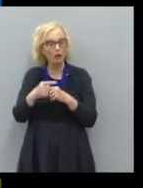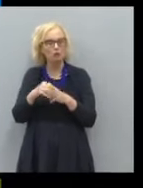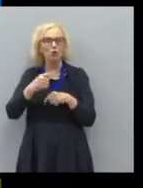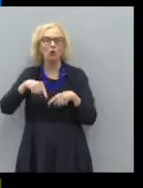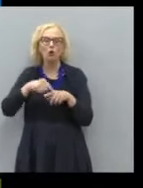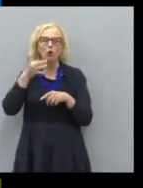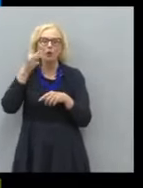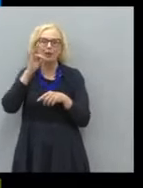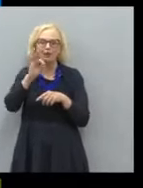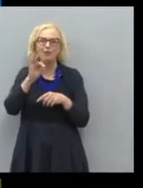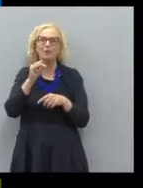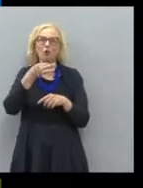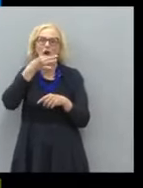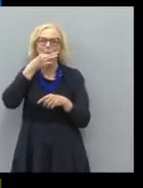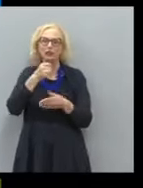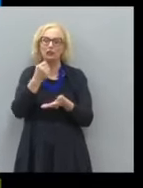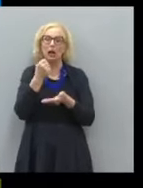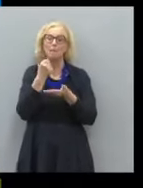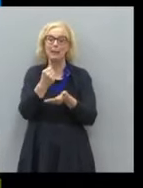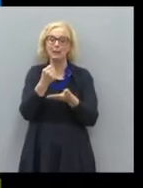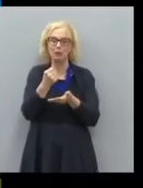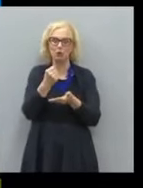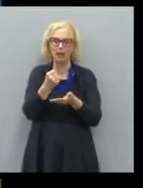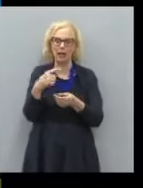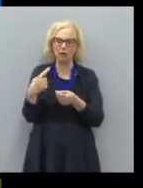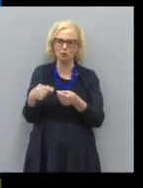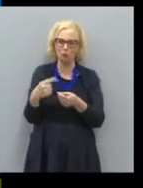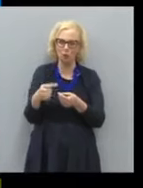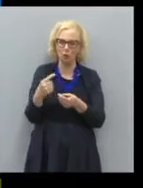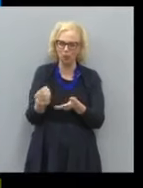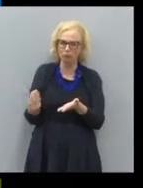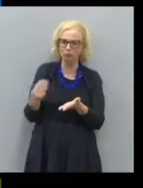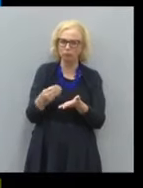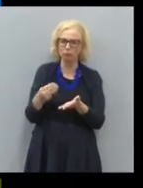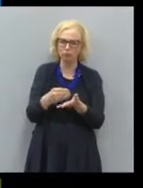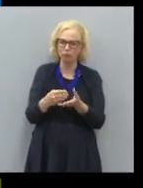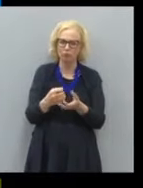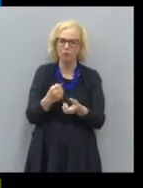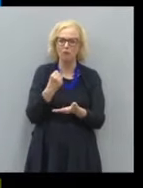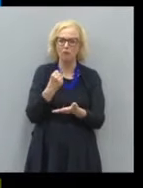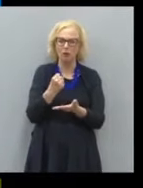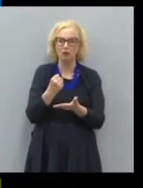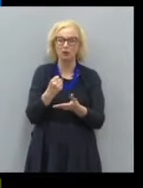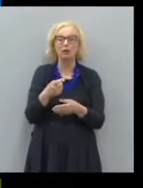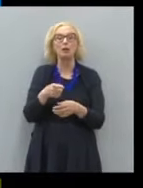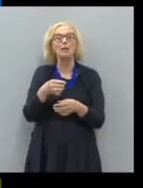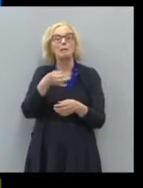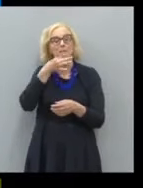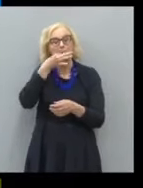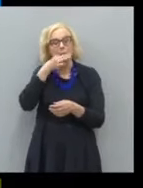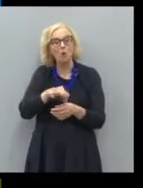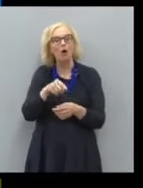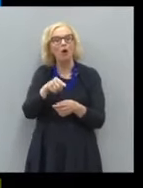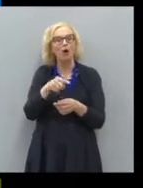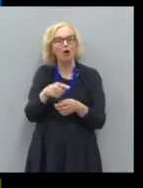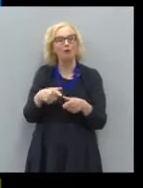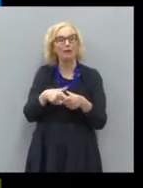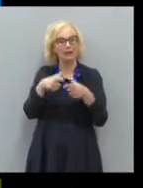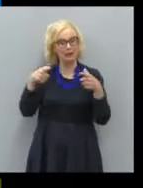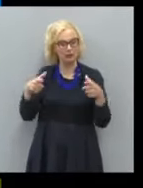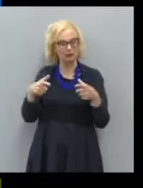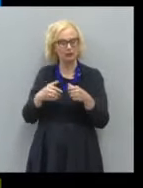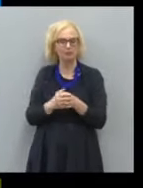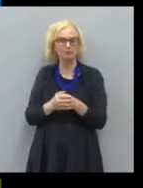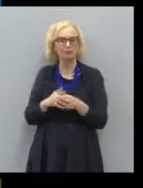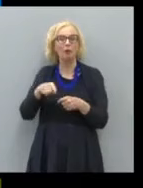capacità patrimoniale di capitale proprio delle imprese per permettere loro la crescita un investimento e rilancio 2 milioni per la ricerca